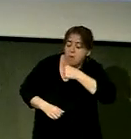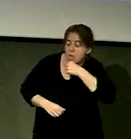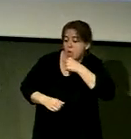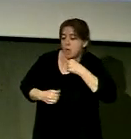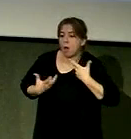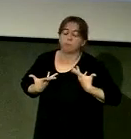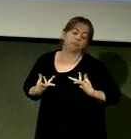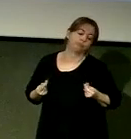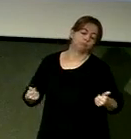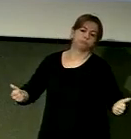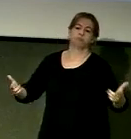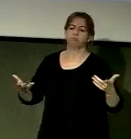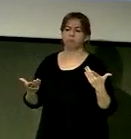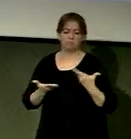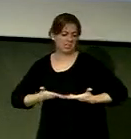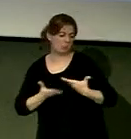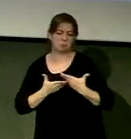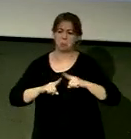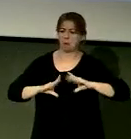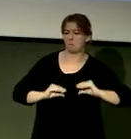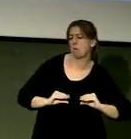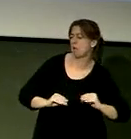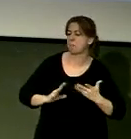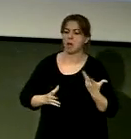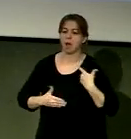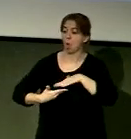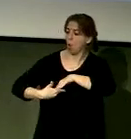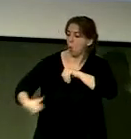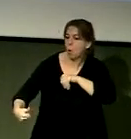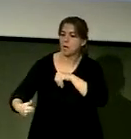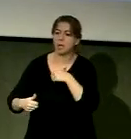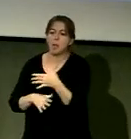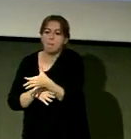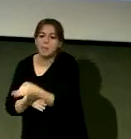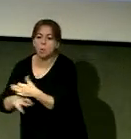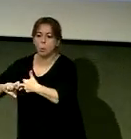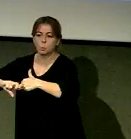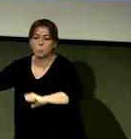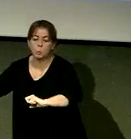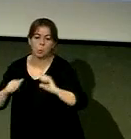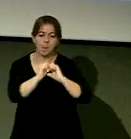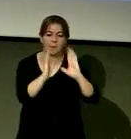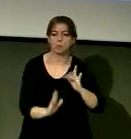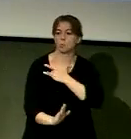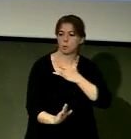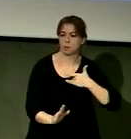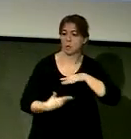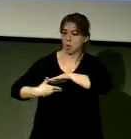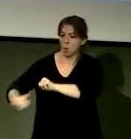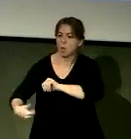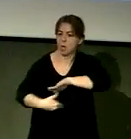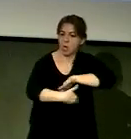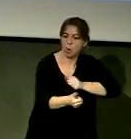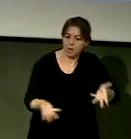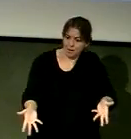donc c'est plutôt les microstructures, les maisons de santé maintenant qui vont être chargées du côté médical de s'en occuper.